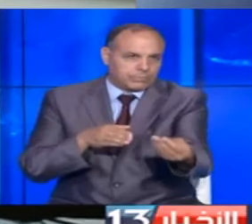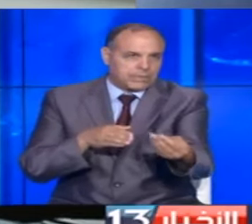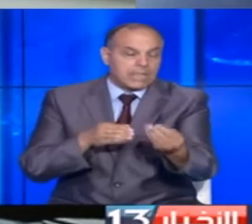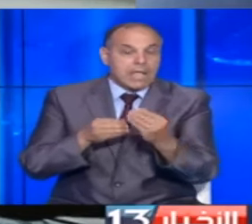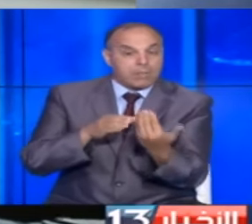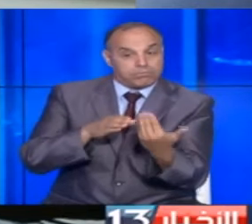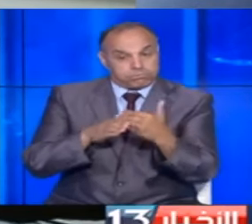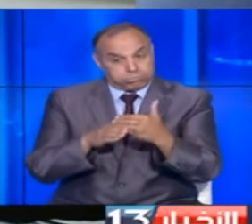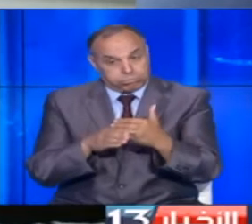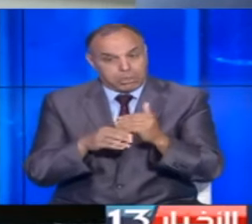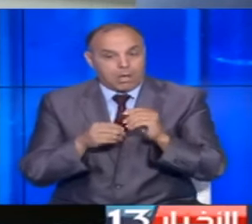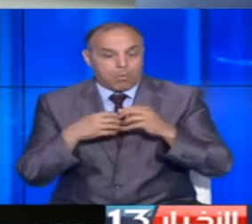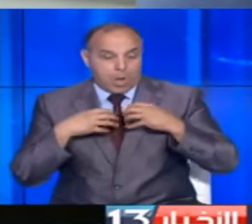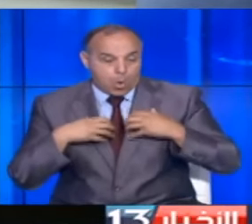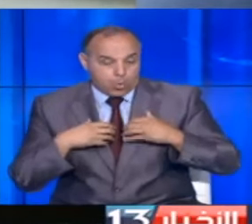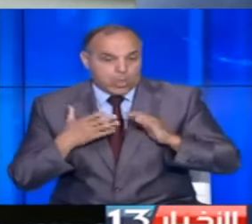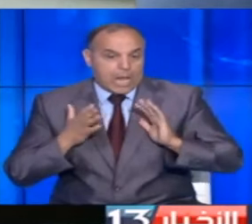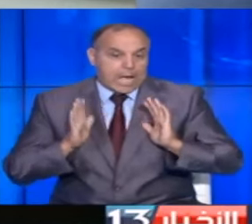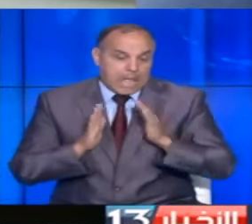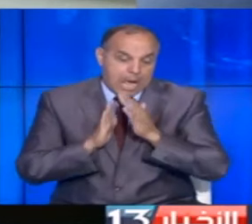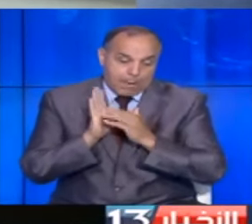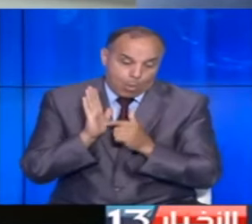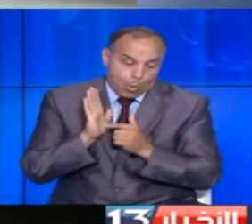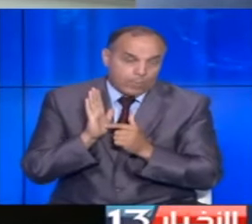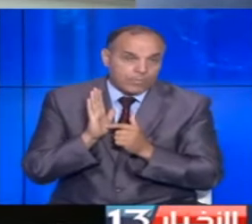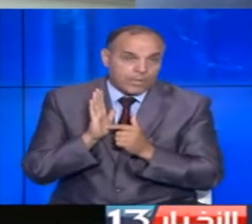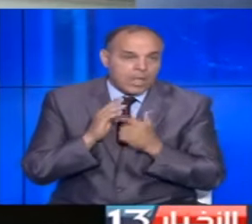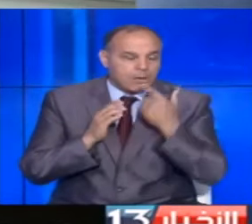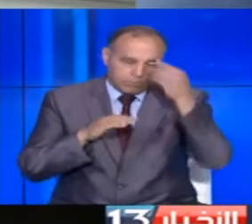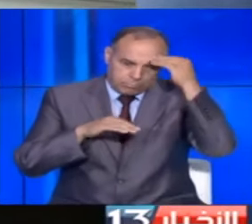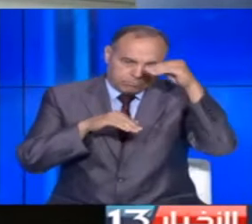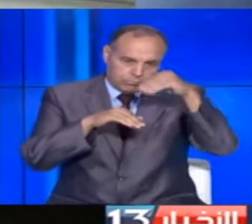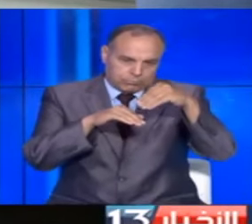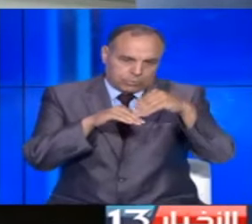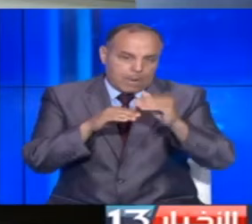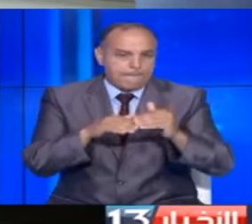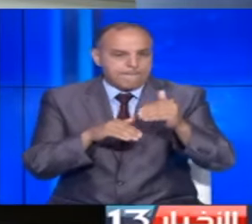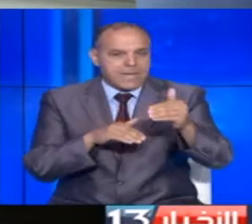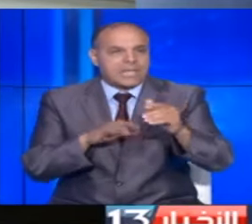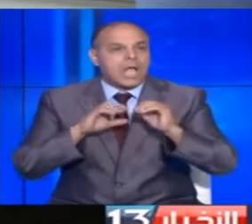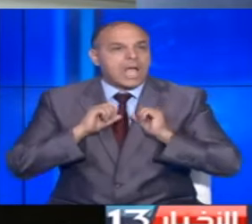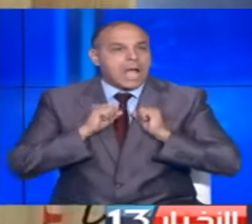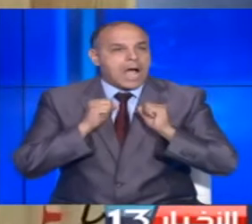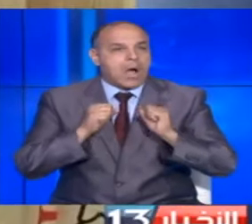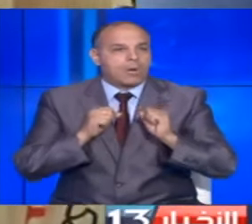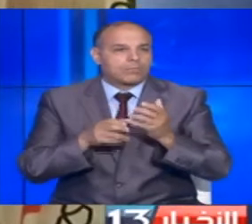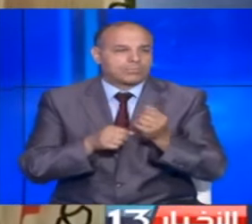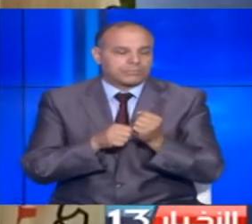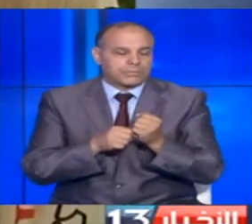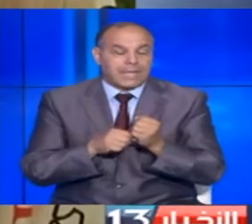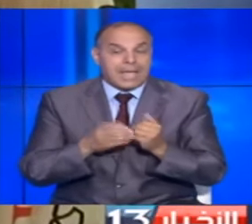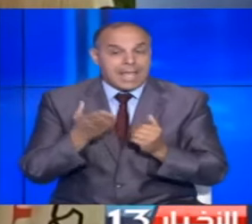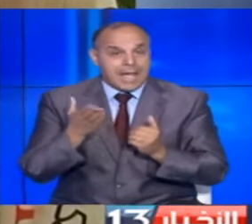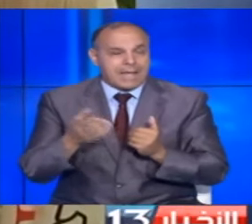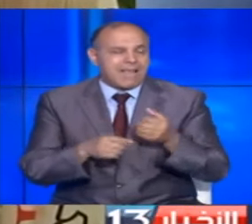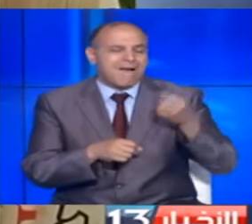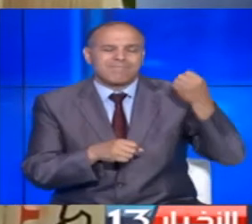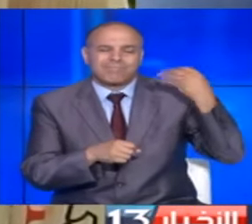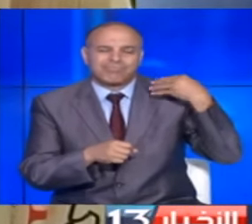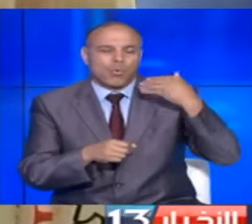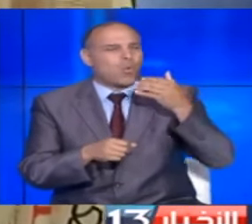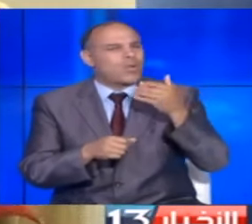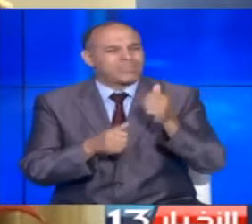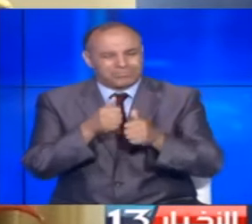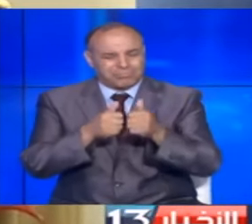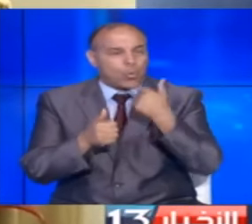في اي عضو في القائمه بين الانديه العمليات والبيضاء قدمها